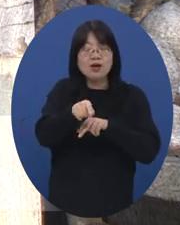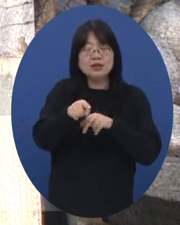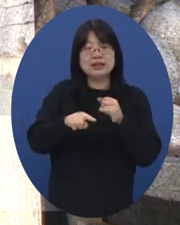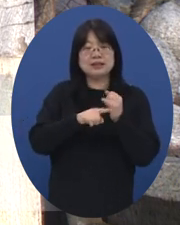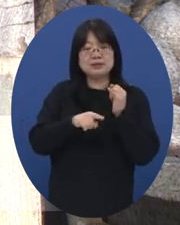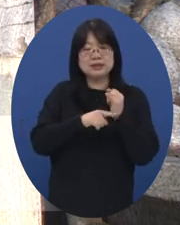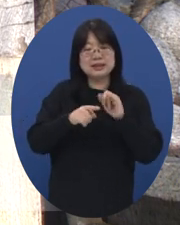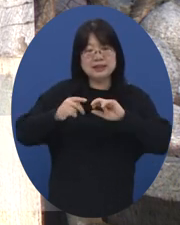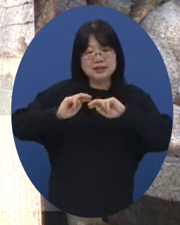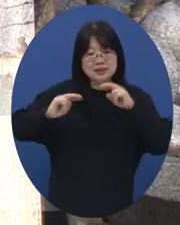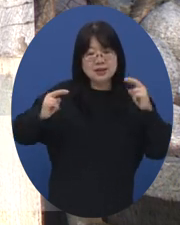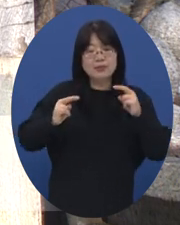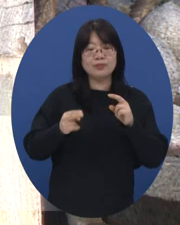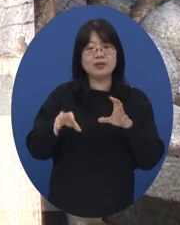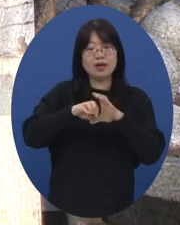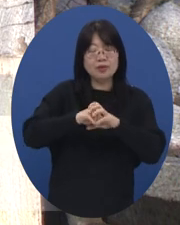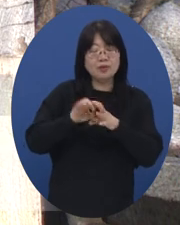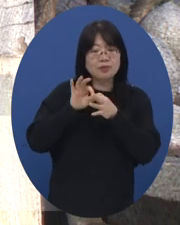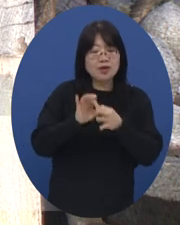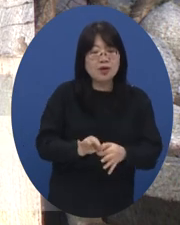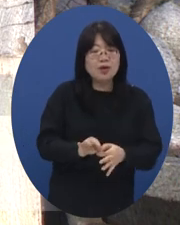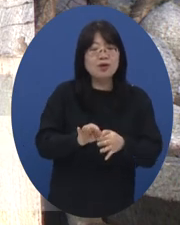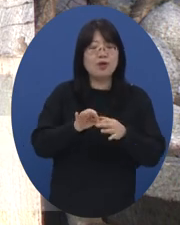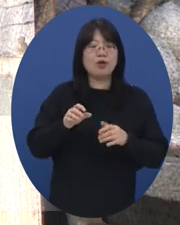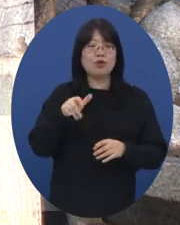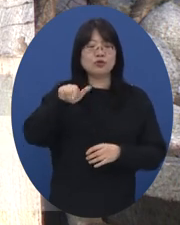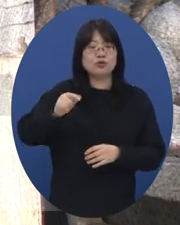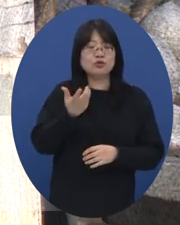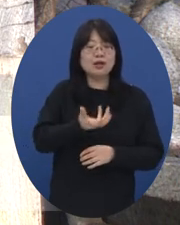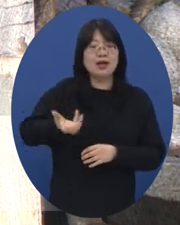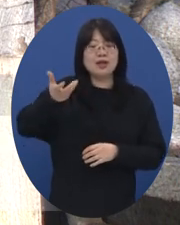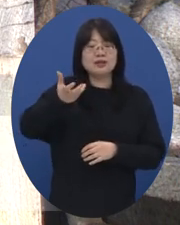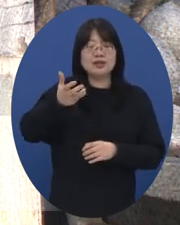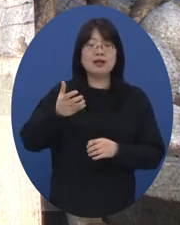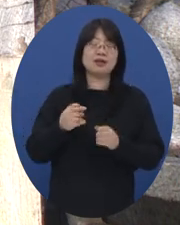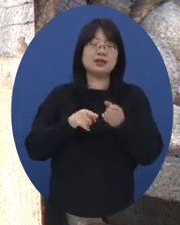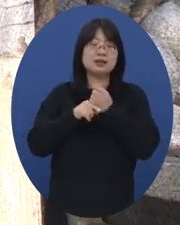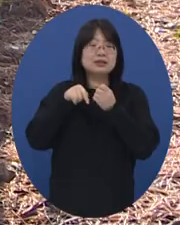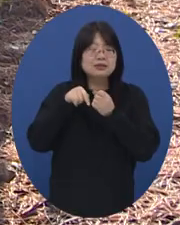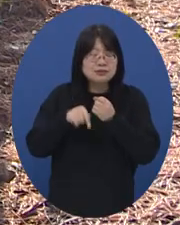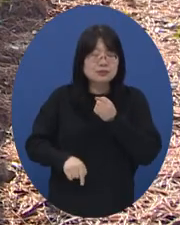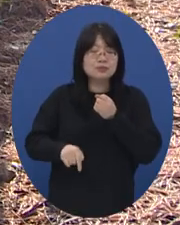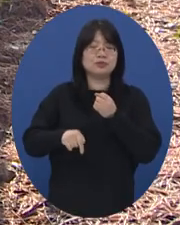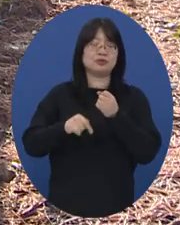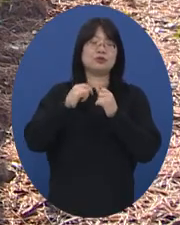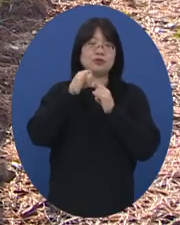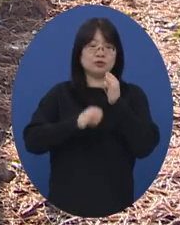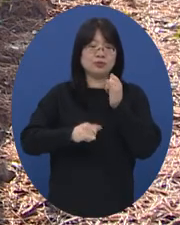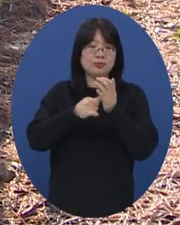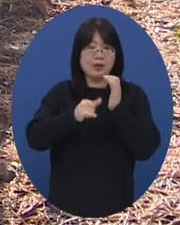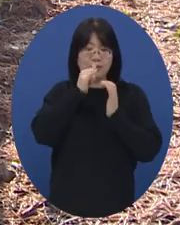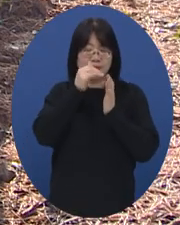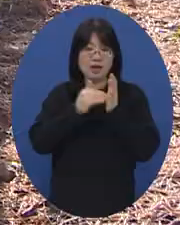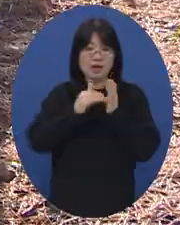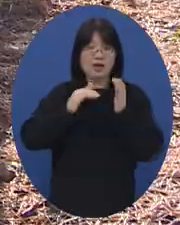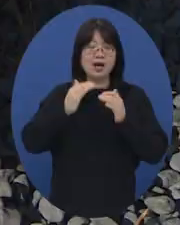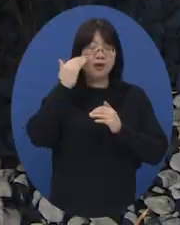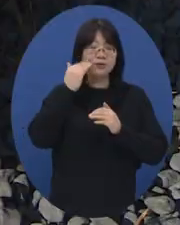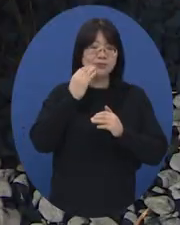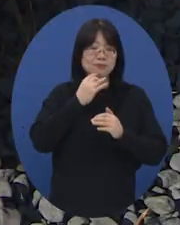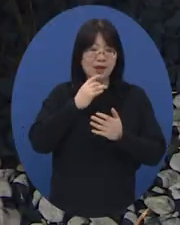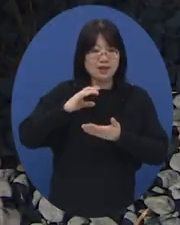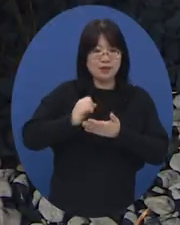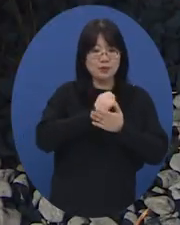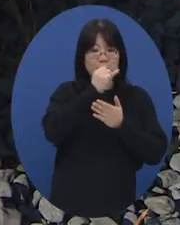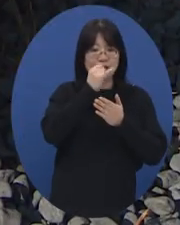않지 가 되면서 군으로 선택하게 한 같아요 그래 는 아주 뜻깊은 외적 이라고 할 수 있죠 세계적으로도 드믄 우리 고유의